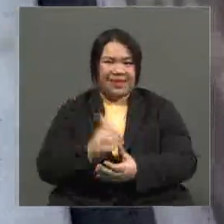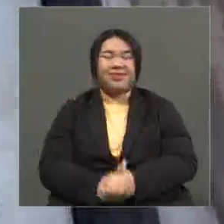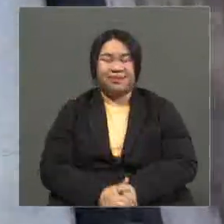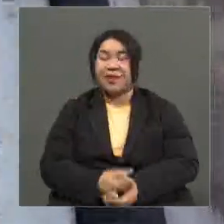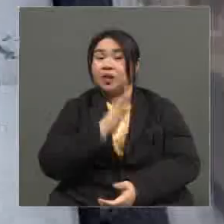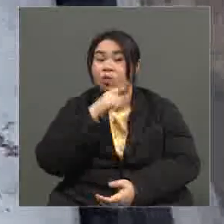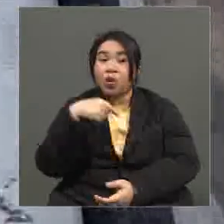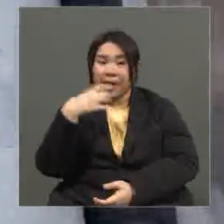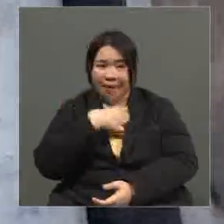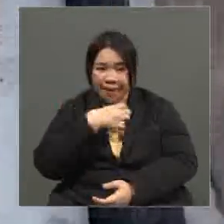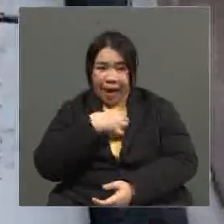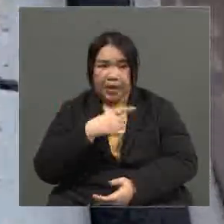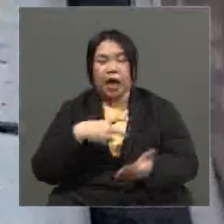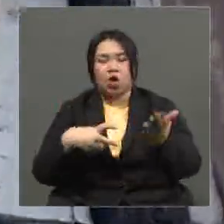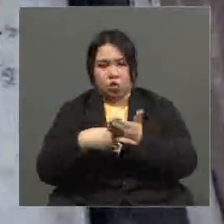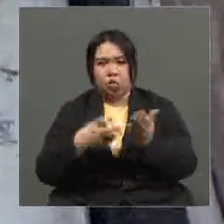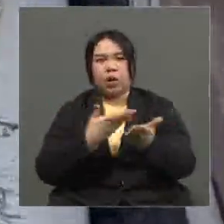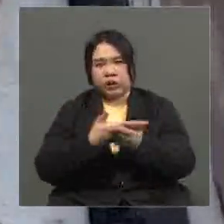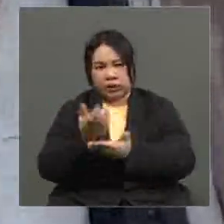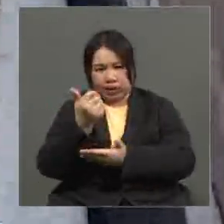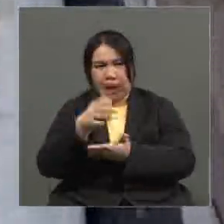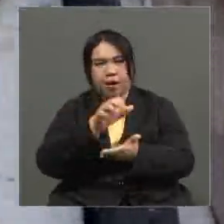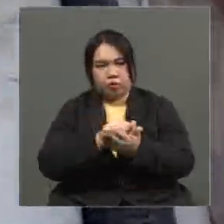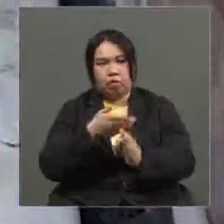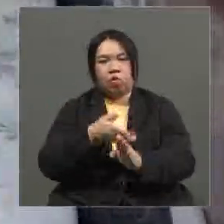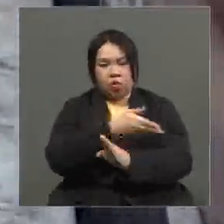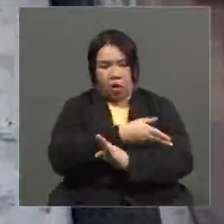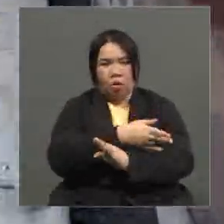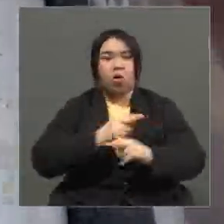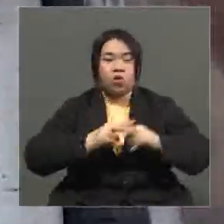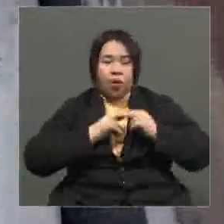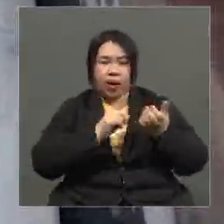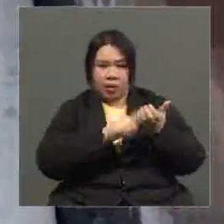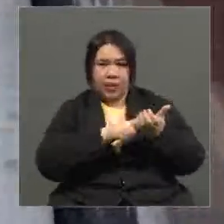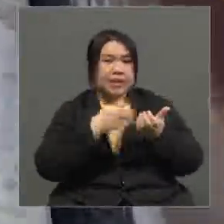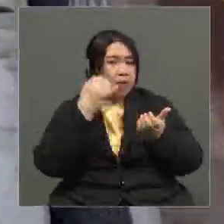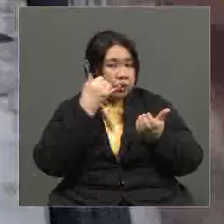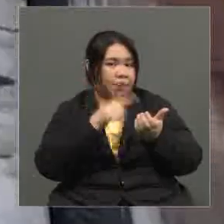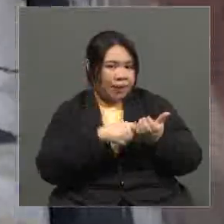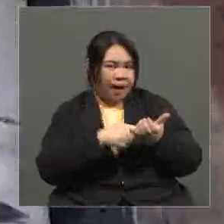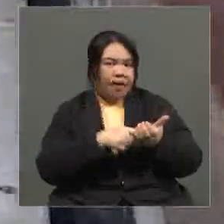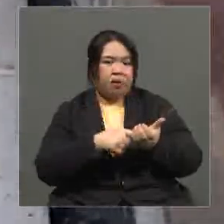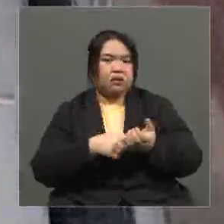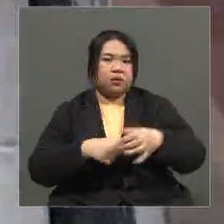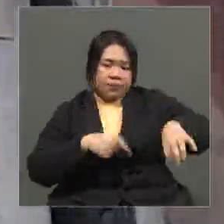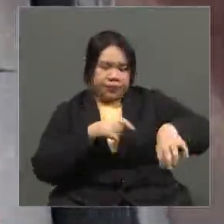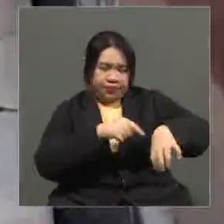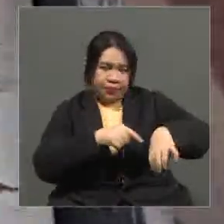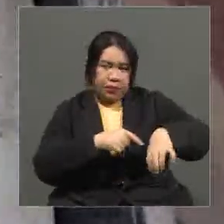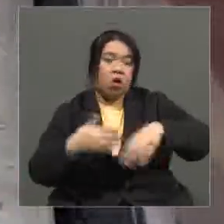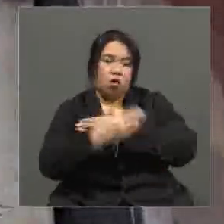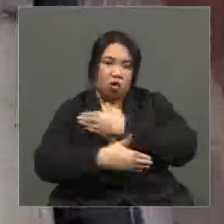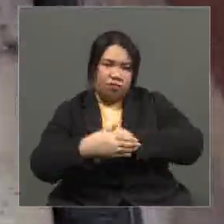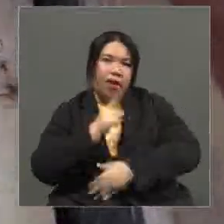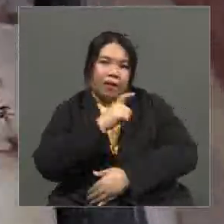สนใจติดต่อซื้อตั๋วโดยสารแล้วก็สำรองที่นั่งล่วงหน้าด้วยระบบดีทิตค่ะหรือที่ที่สถานีรถไฟทุกแห่งทั่วประเทศนะคะ